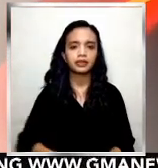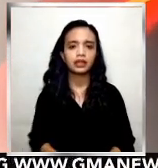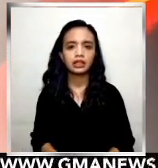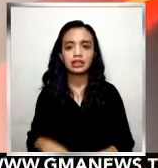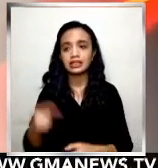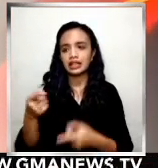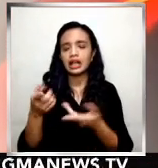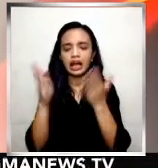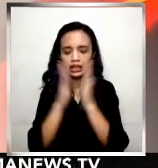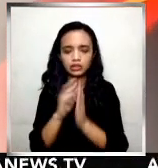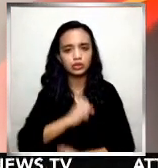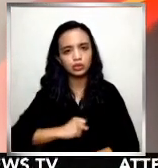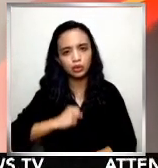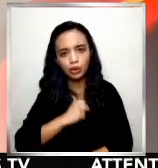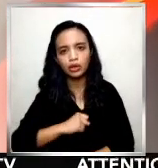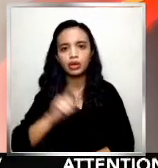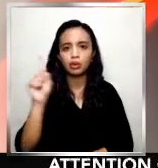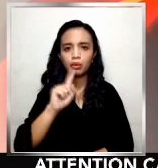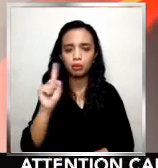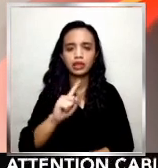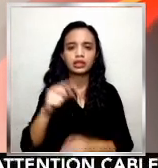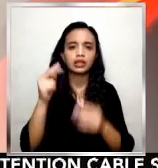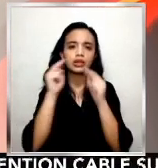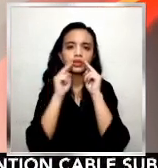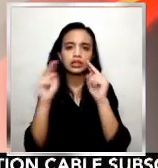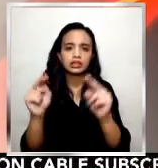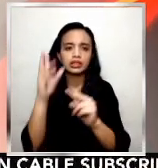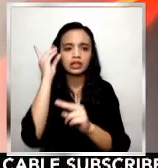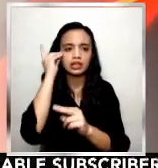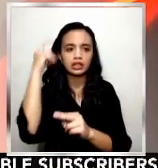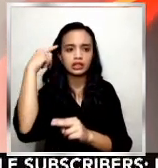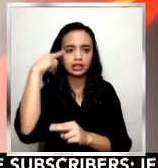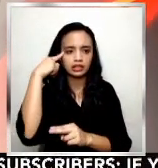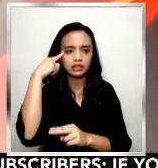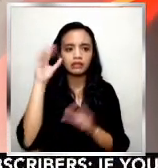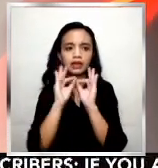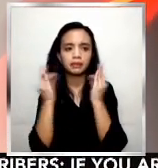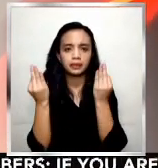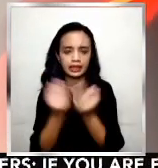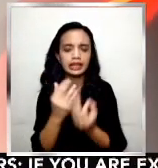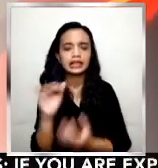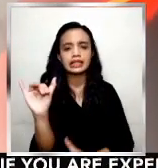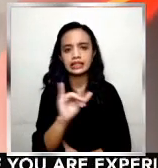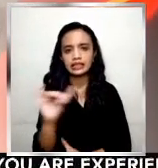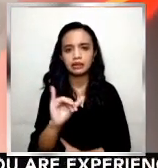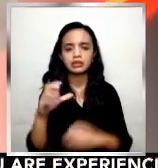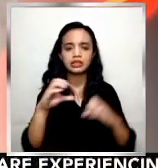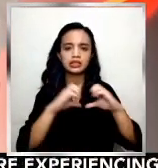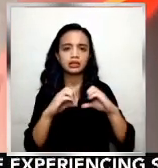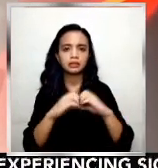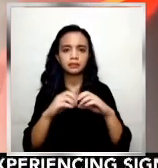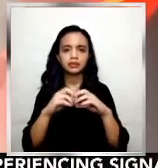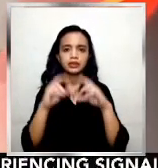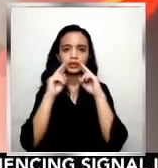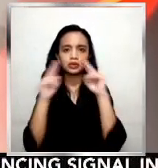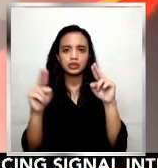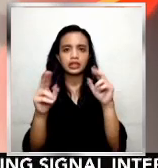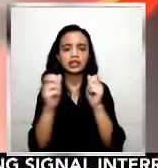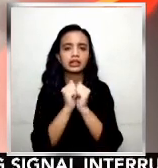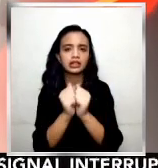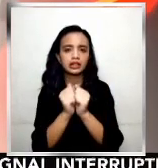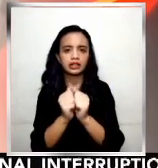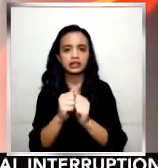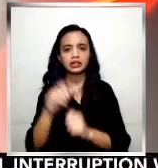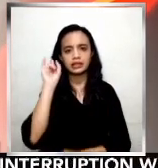sa naging epekto ng mga ulat kay Del Prado sa kaniyang pamilya, pati na rin sa GMA Network at sa mga kasamahan sa media. Sa